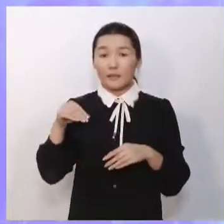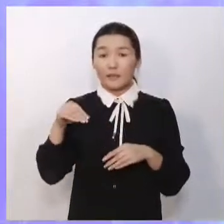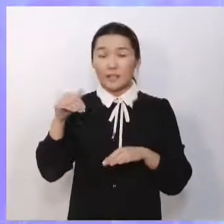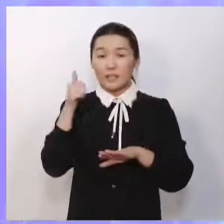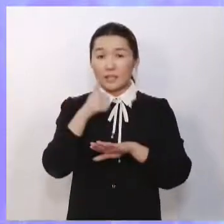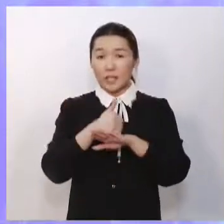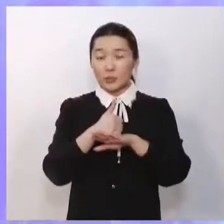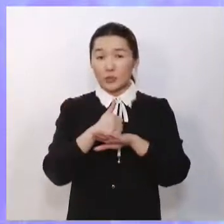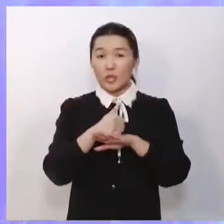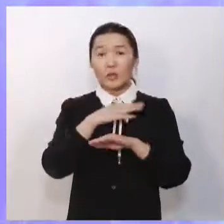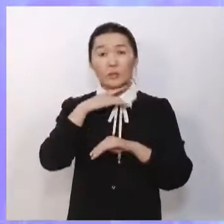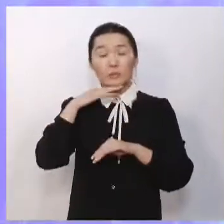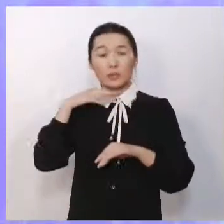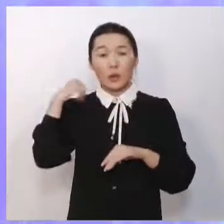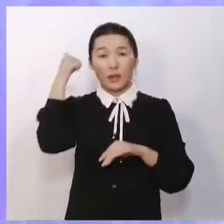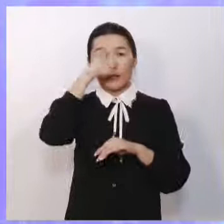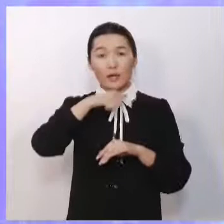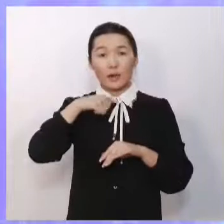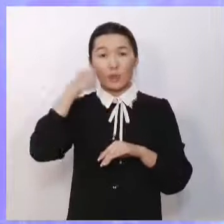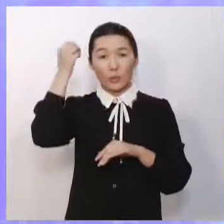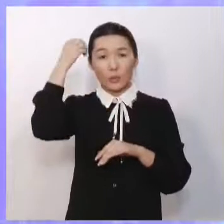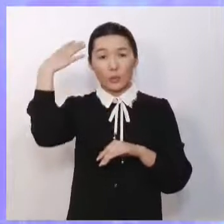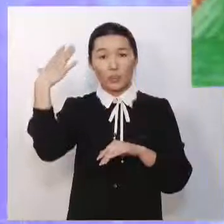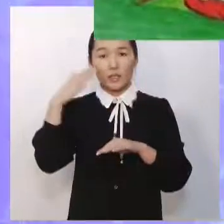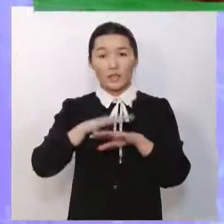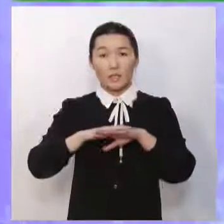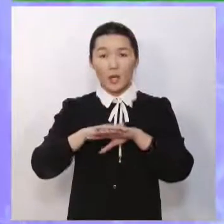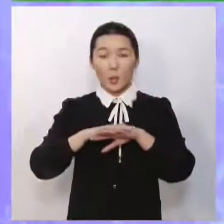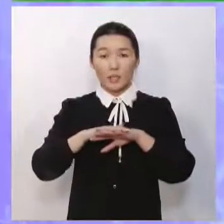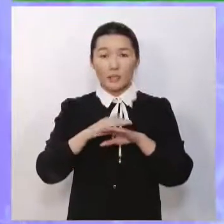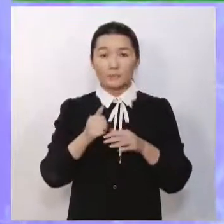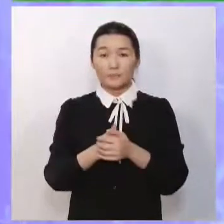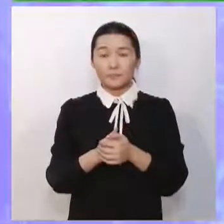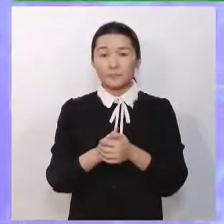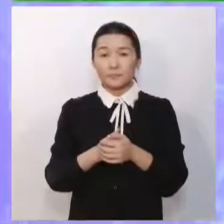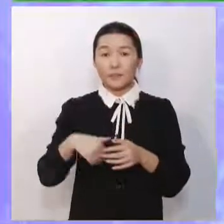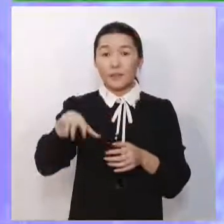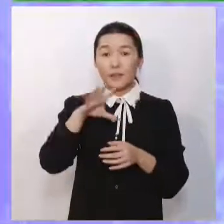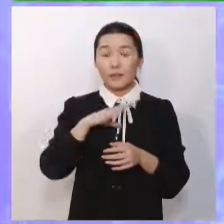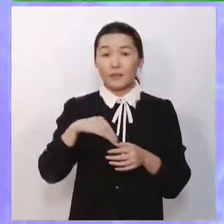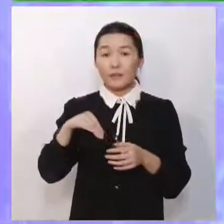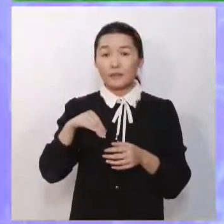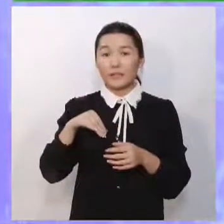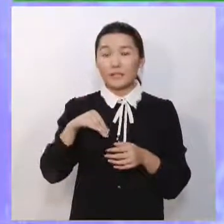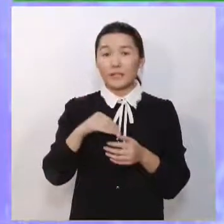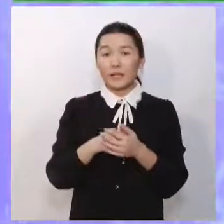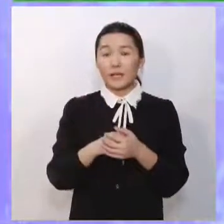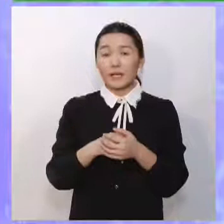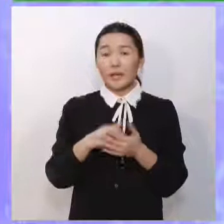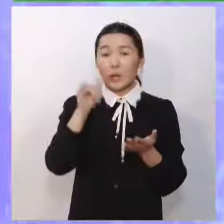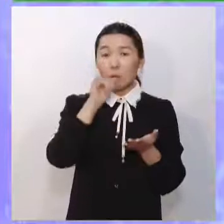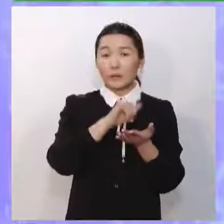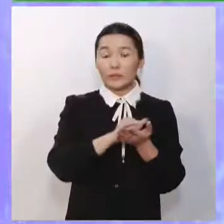себе многовековую мудрость народа. Все утверждают нравственные